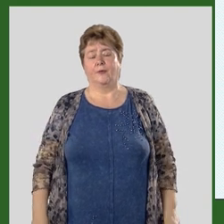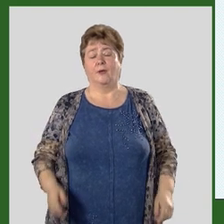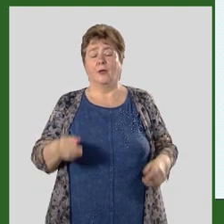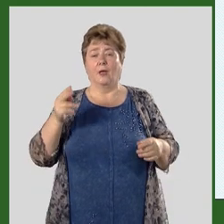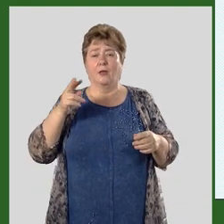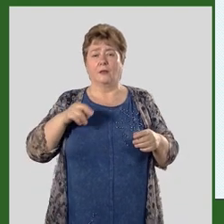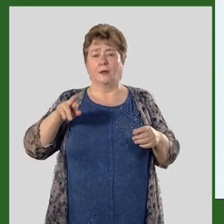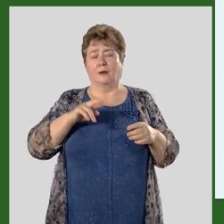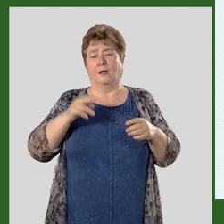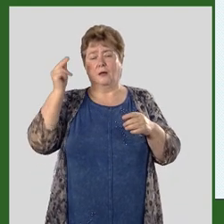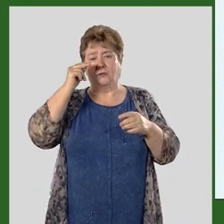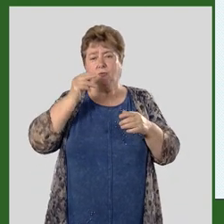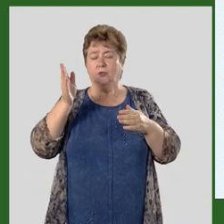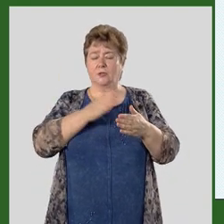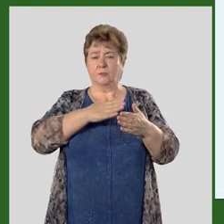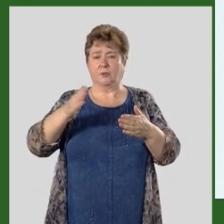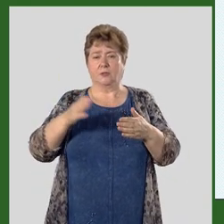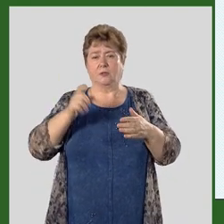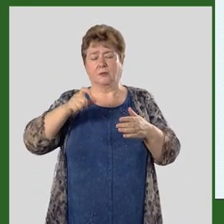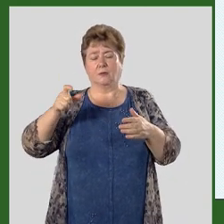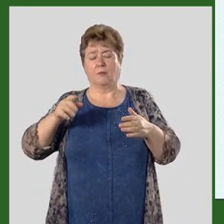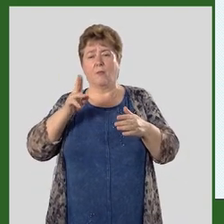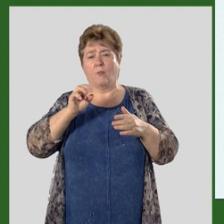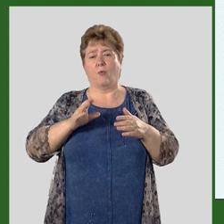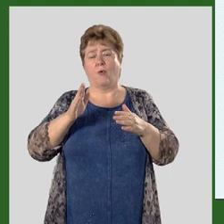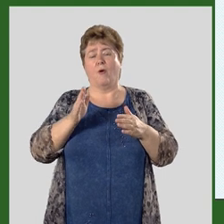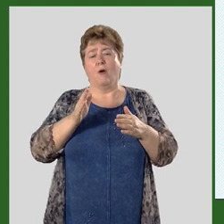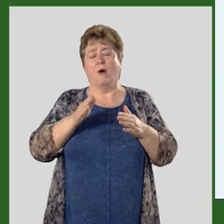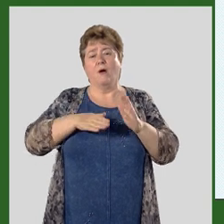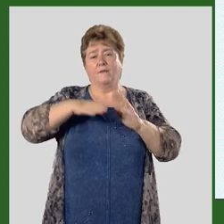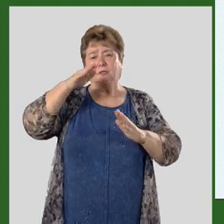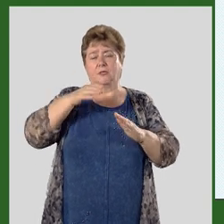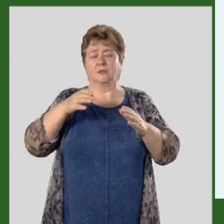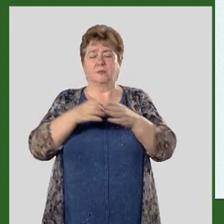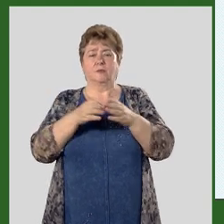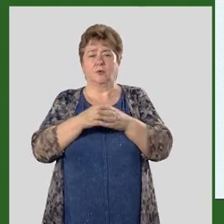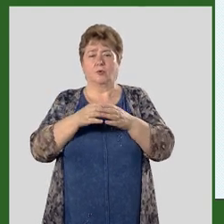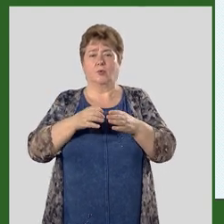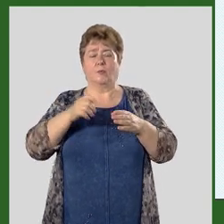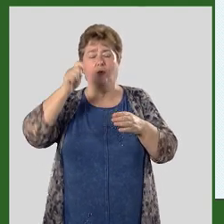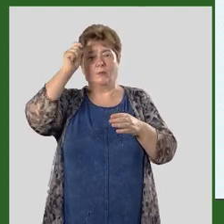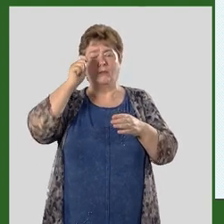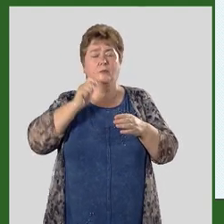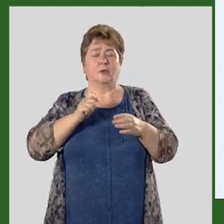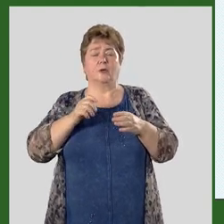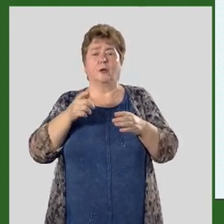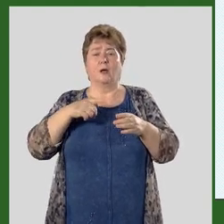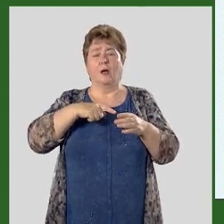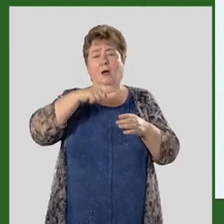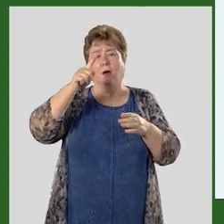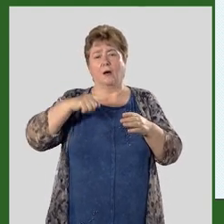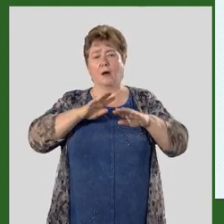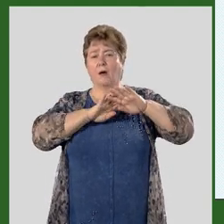Для изучения распределения населения по возрастным и половым группам используются методы